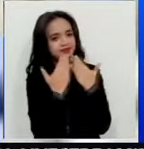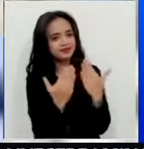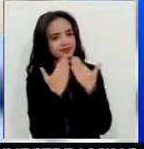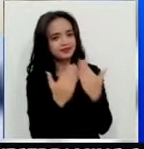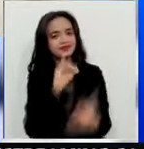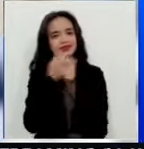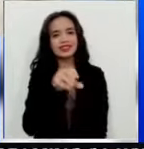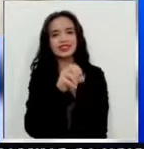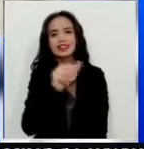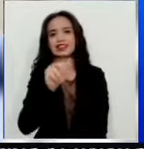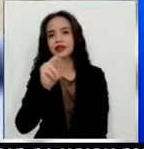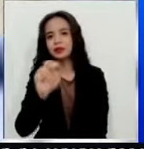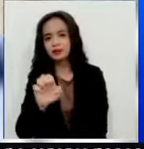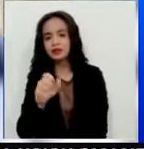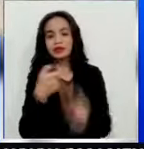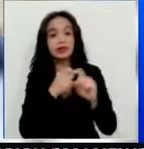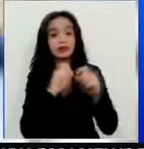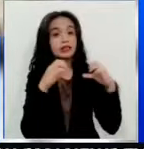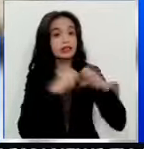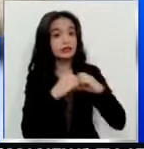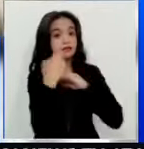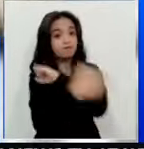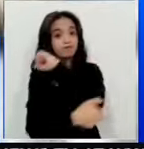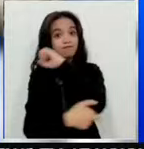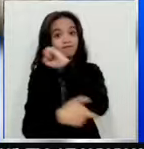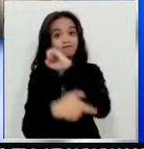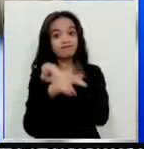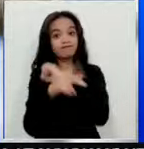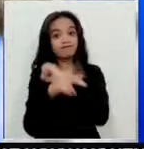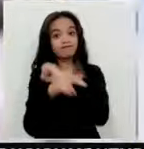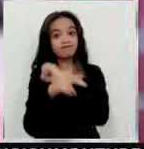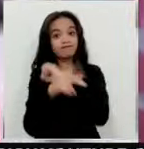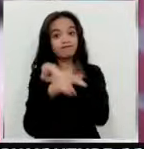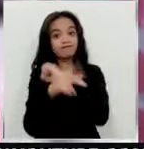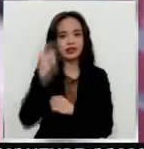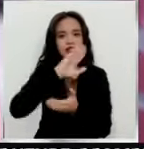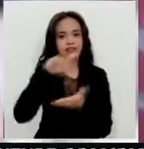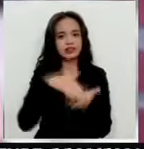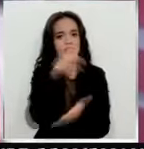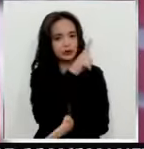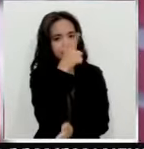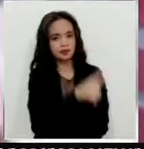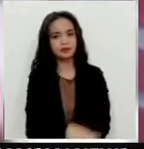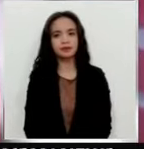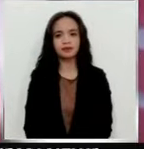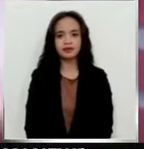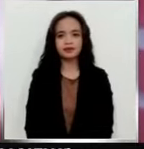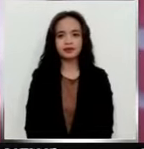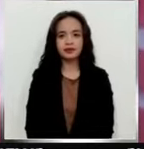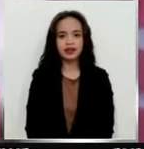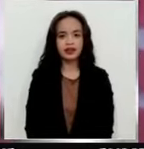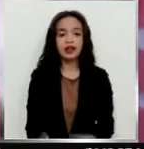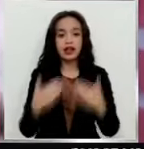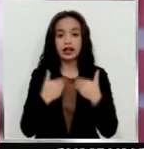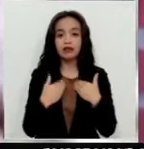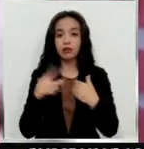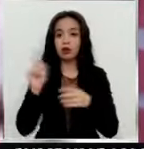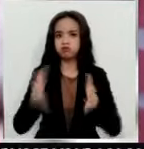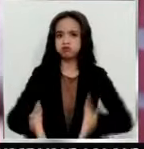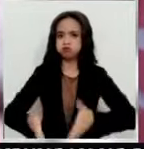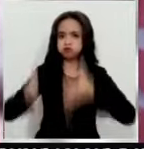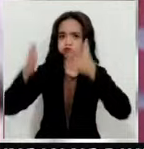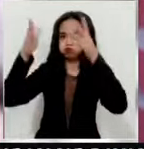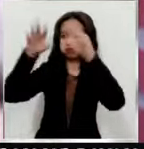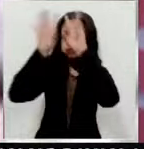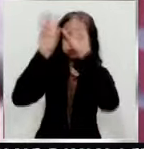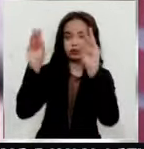Ponsoy ng GMA Regional TV 1 North Central Luzon. May pinailawan na ring higanting Christmas tree sa San